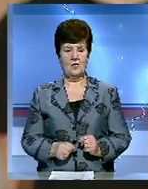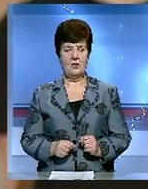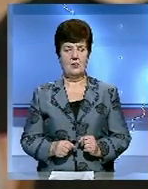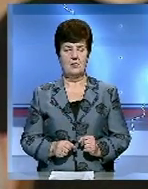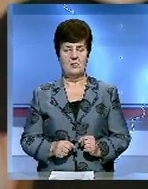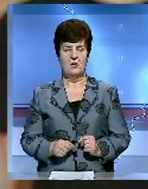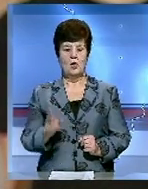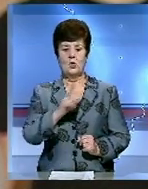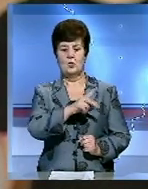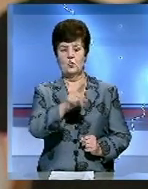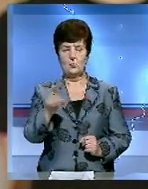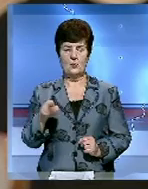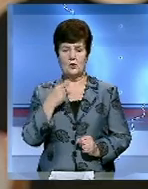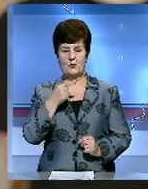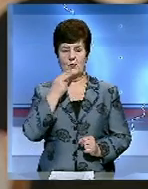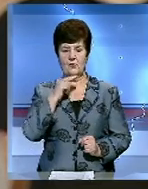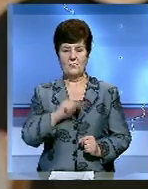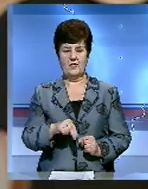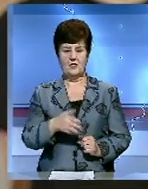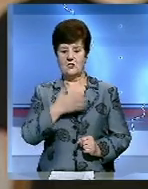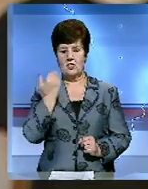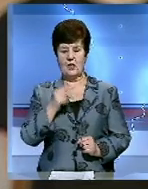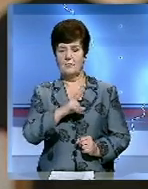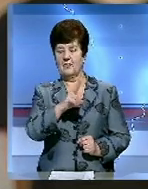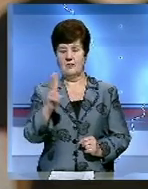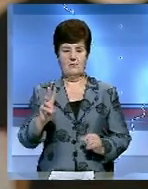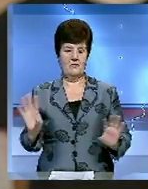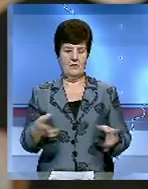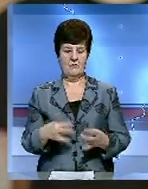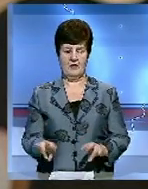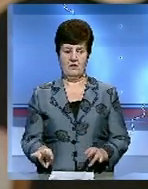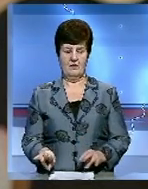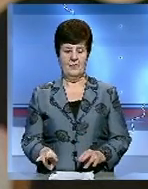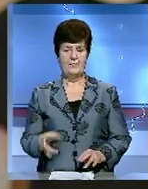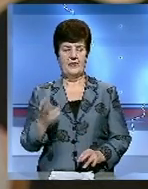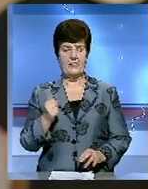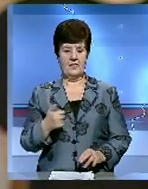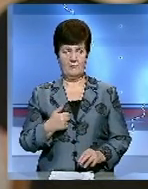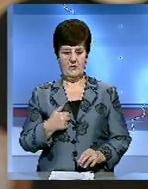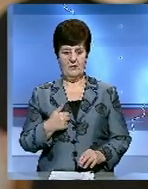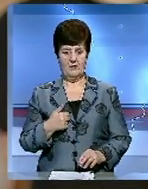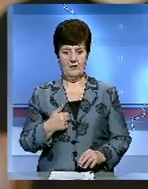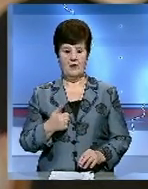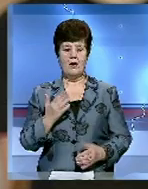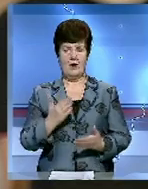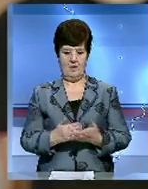Tuturor le spun că sunt bine și că nu am nevoie de nimic. Dar mint, am nevoie.